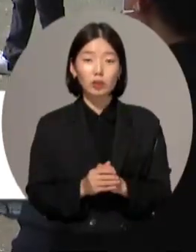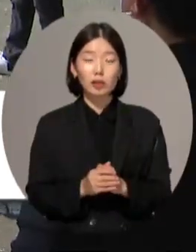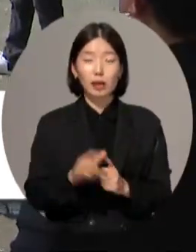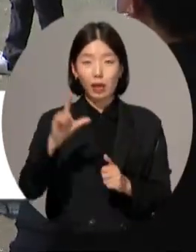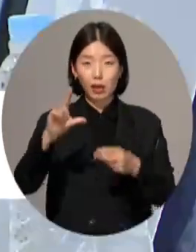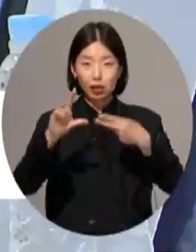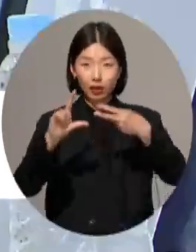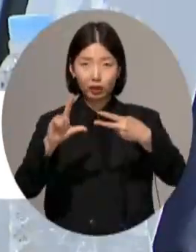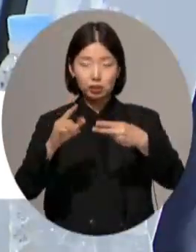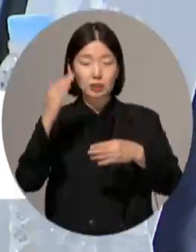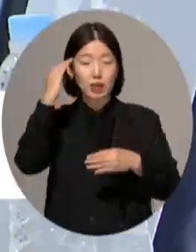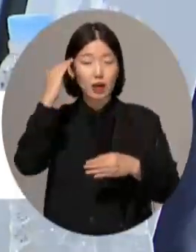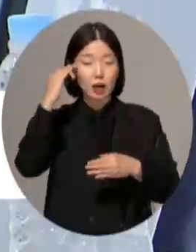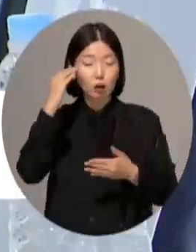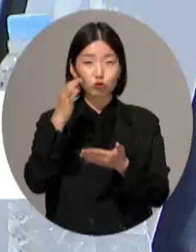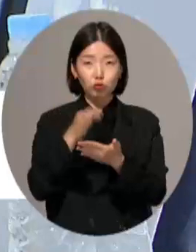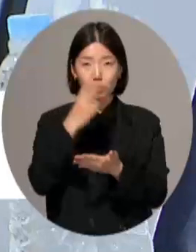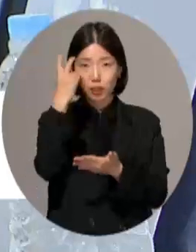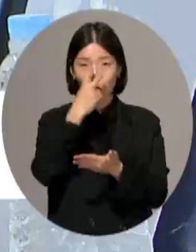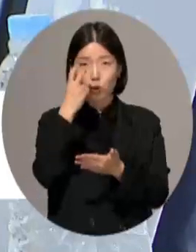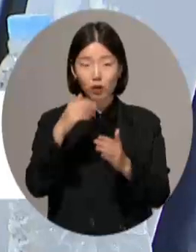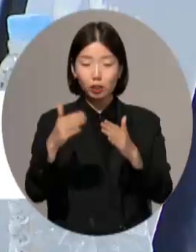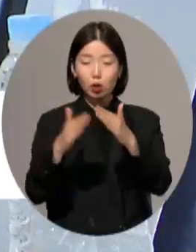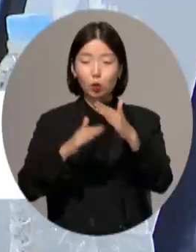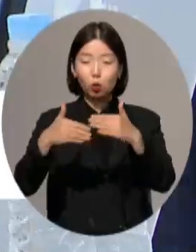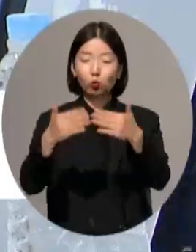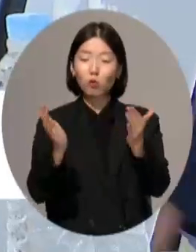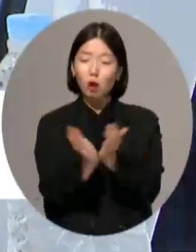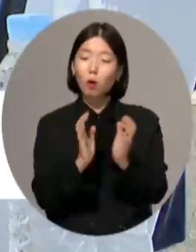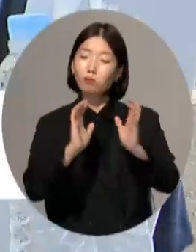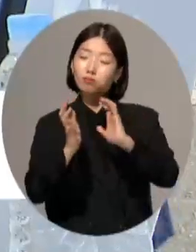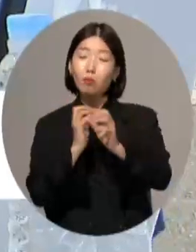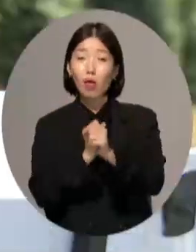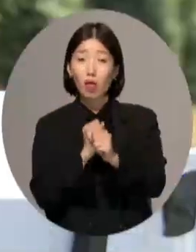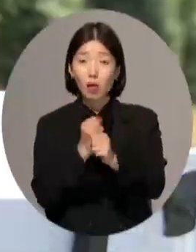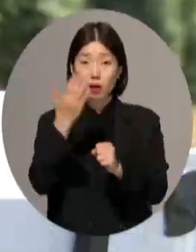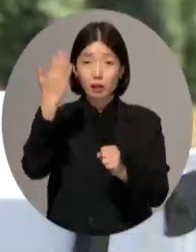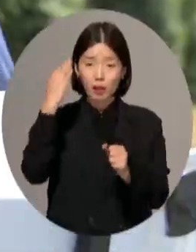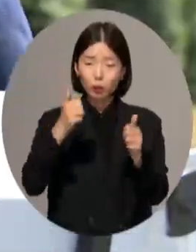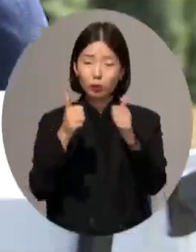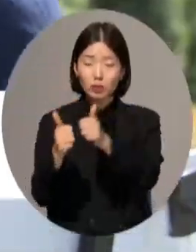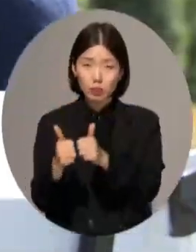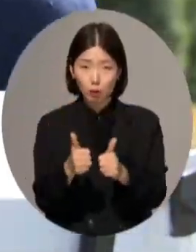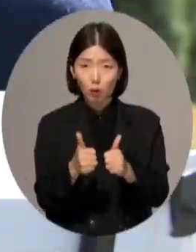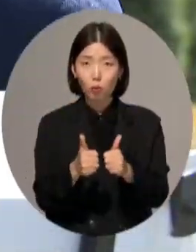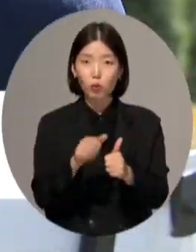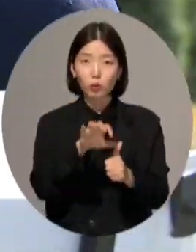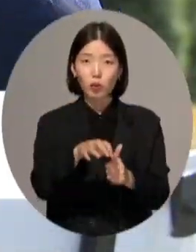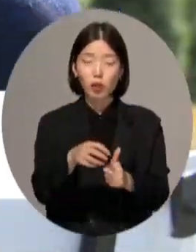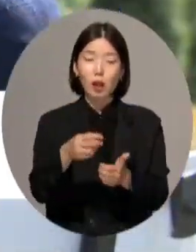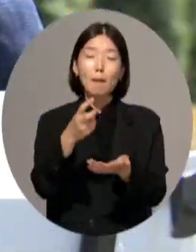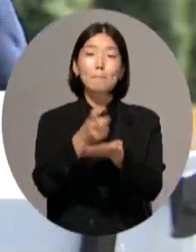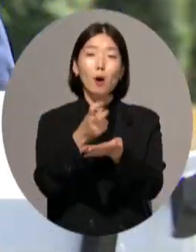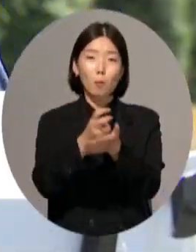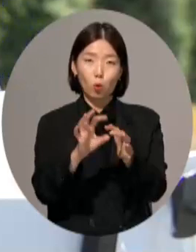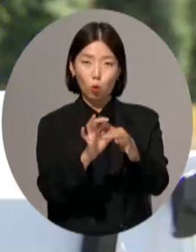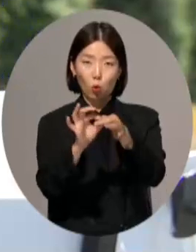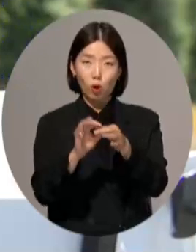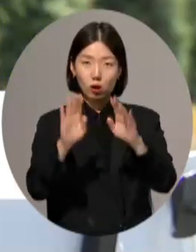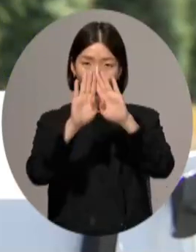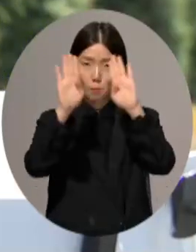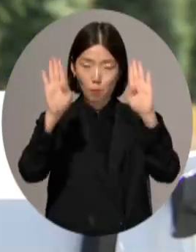lh 한국 자산관리공사 등과 간담회를 열고 예전 지 법과 직원 부지에 솔로 먼 로 파크 등